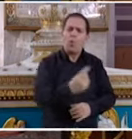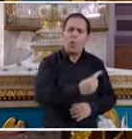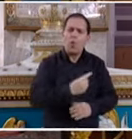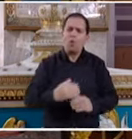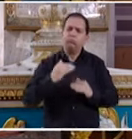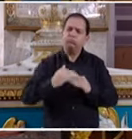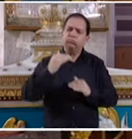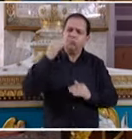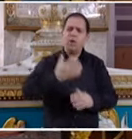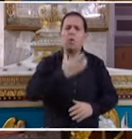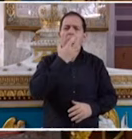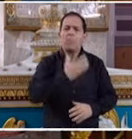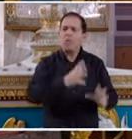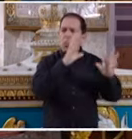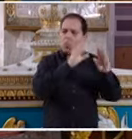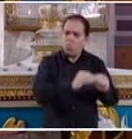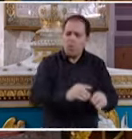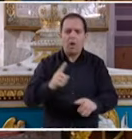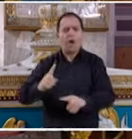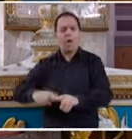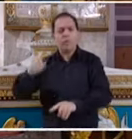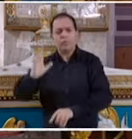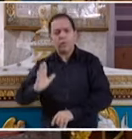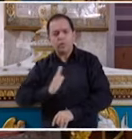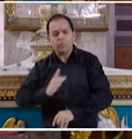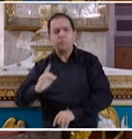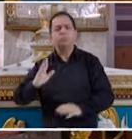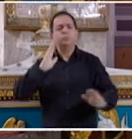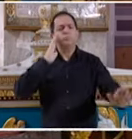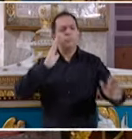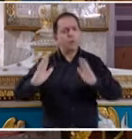του λαού, του Κυρίου